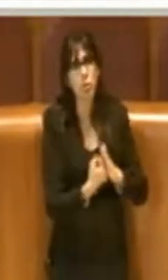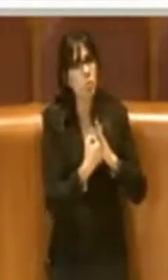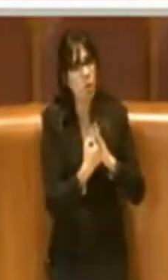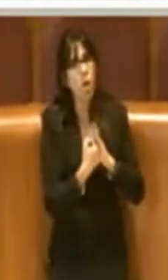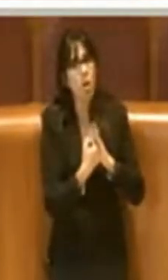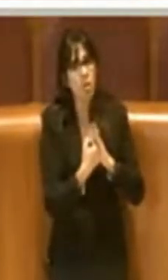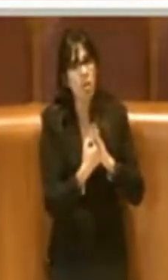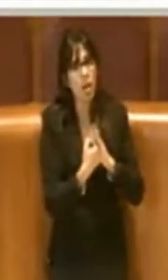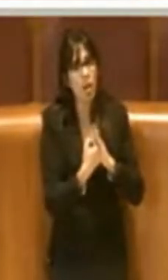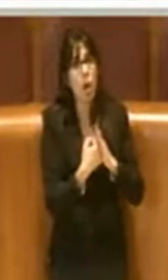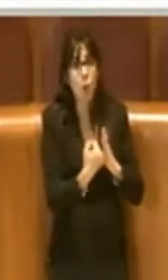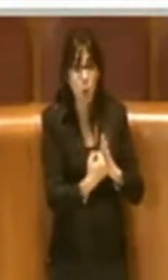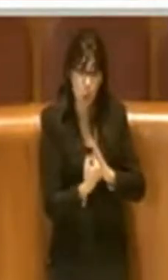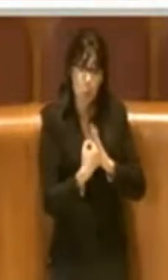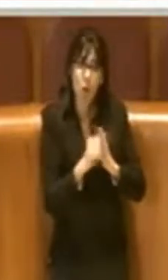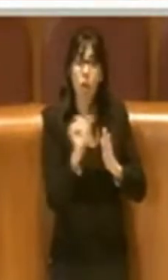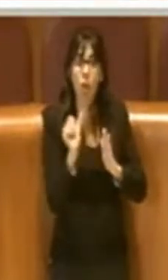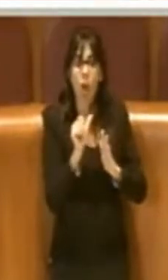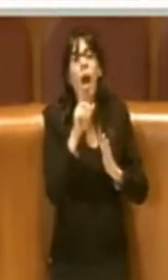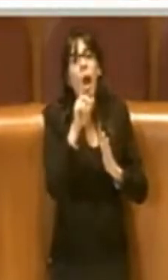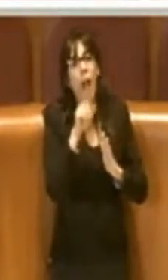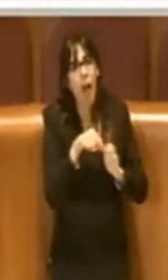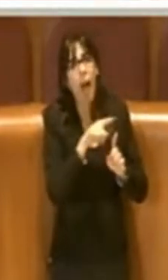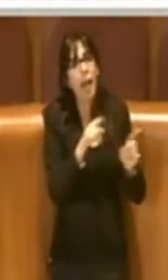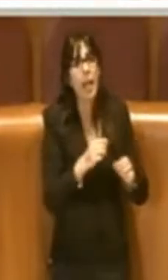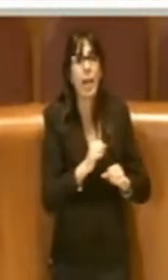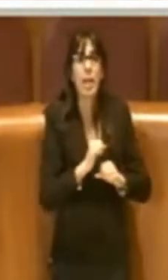mi sopportano soprattutto